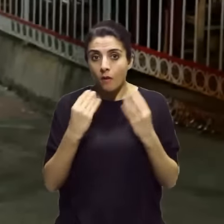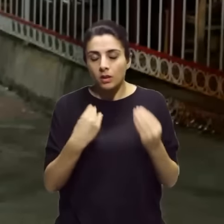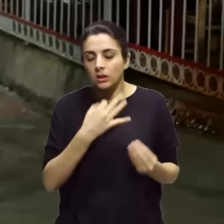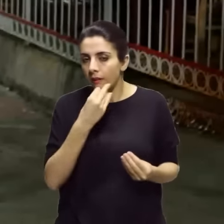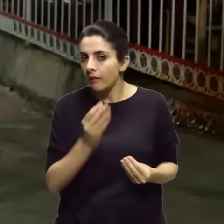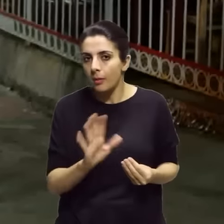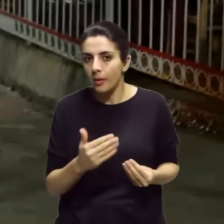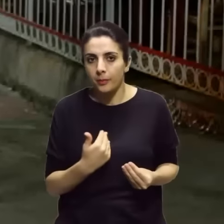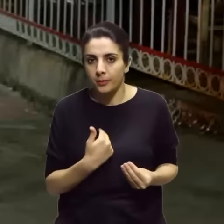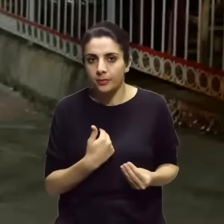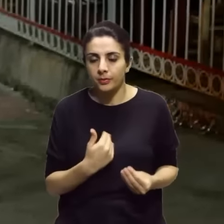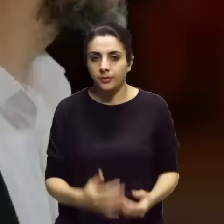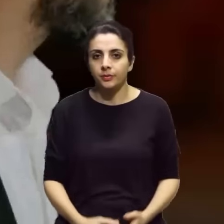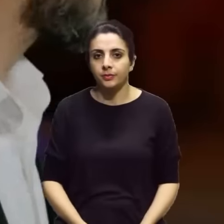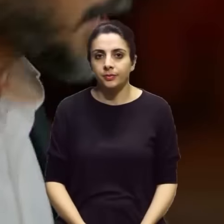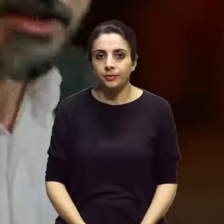müsaade edemem.